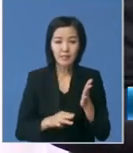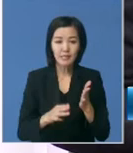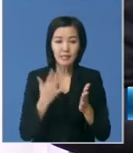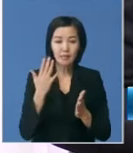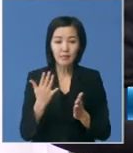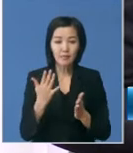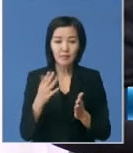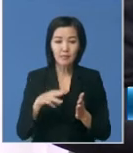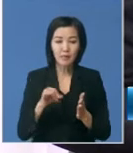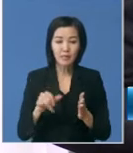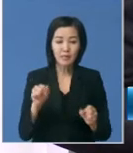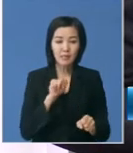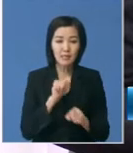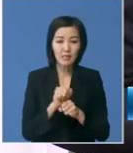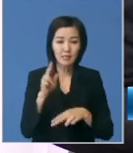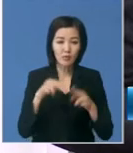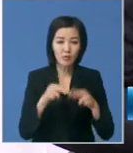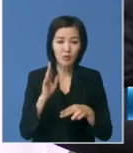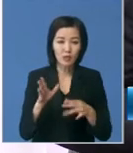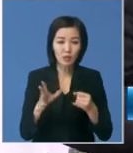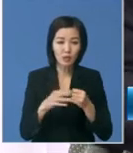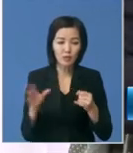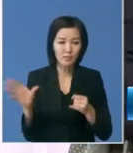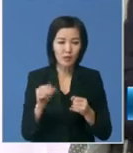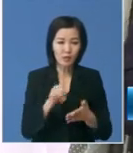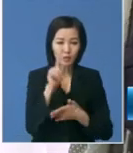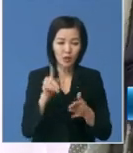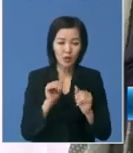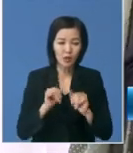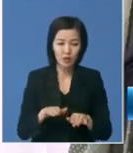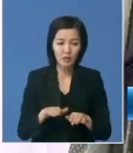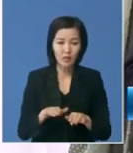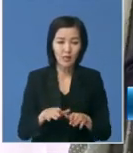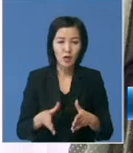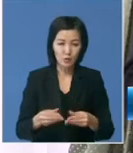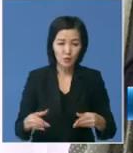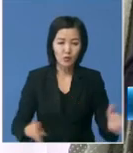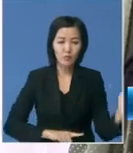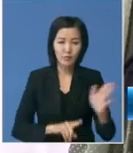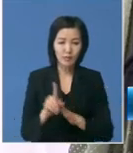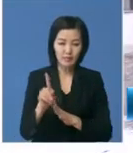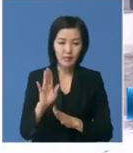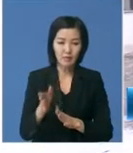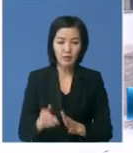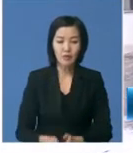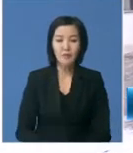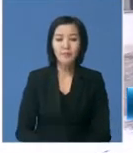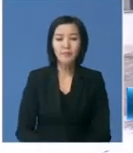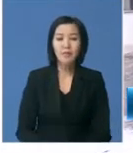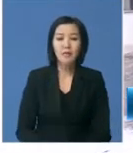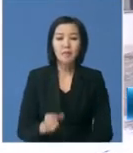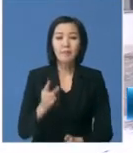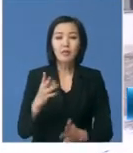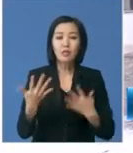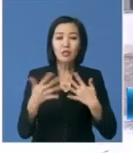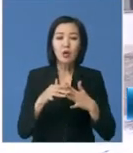ветроэлектр станцияны қоятын болды. Жерінің барлық вопростар бүгінгіне шешілді, көктем салысымен басталады. Аудандағы бірнеше